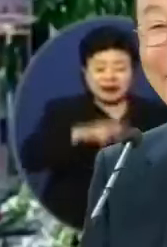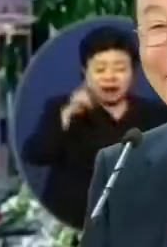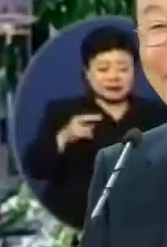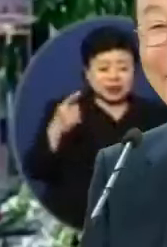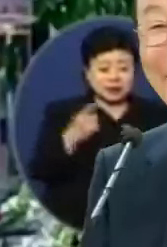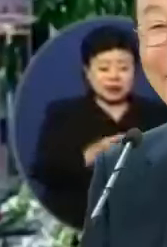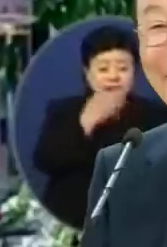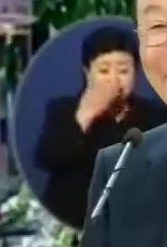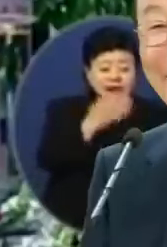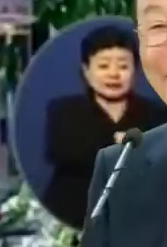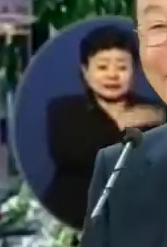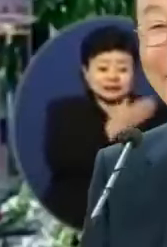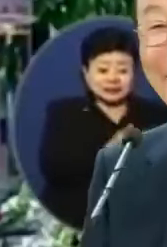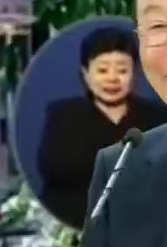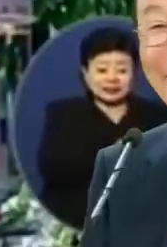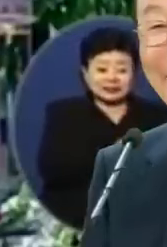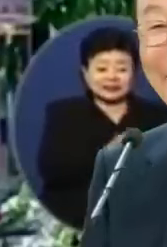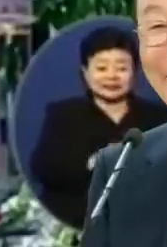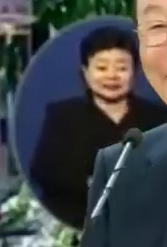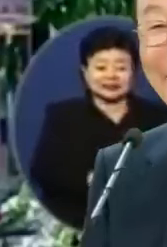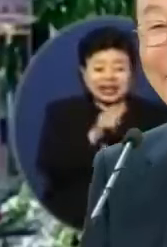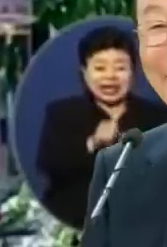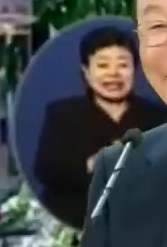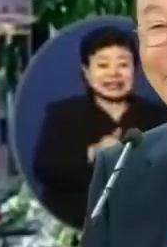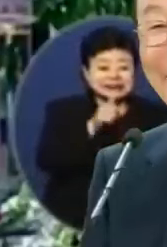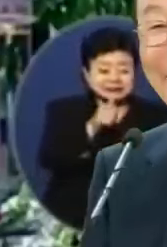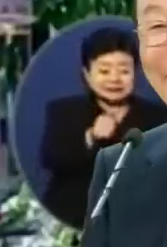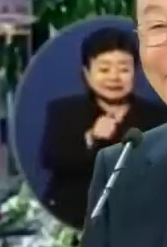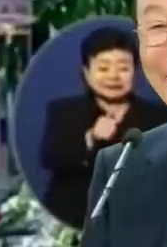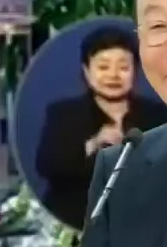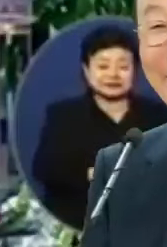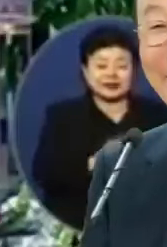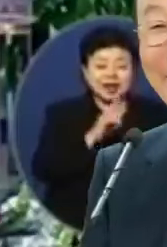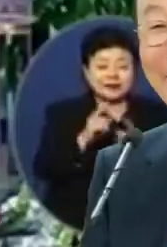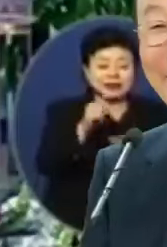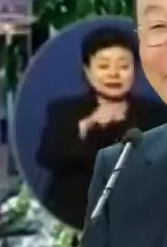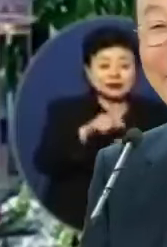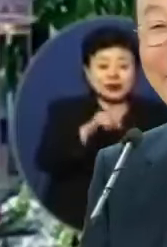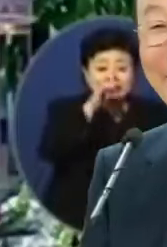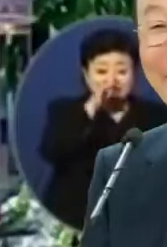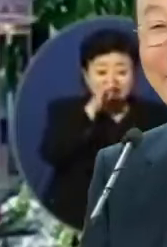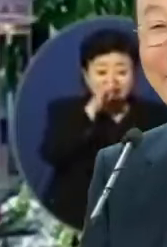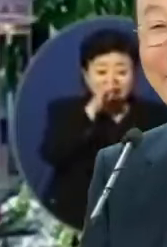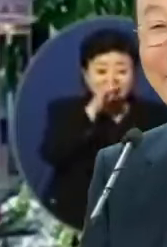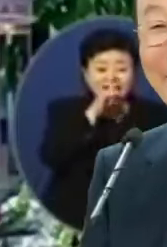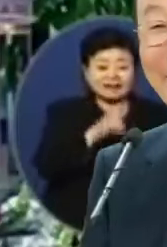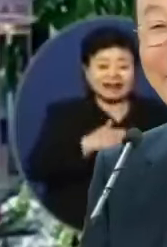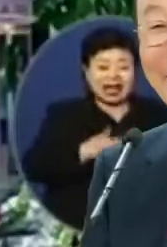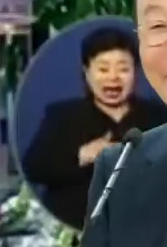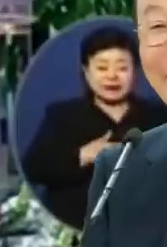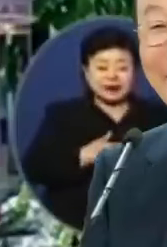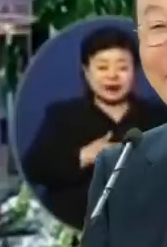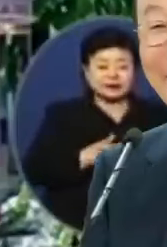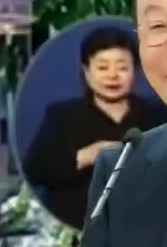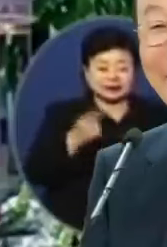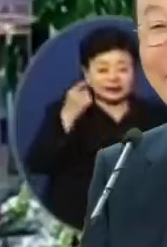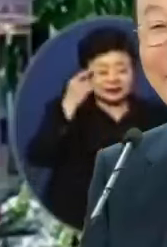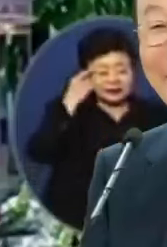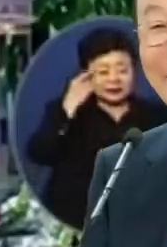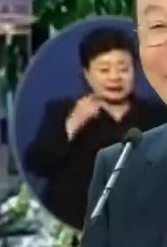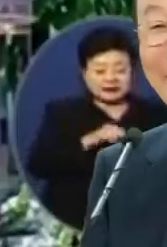변화시킬 수 있는 능력이 이 하나님 말씀 속에 있다는 것을 우리가 알면 우리 생애가